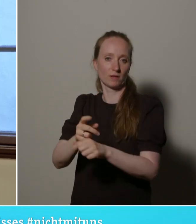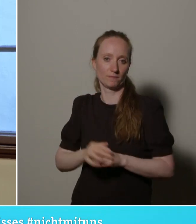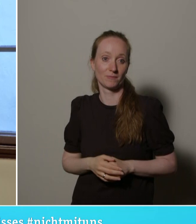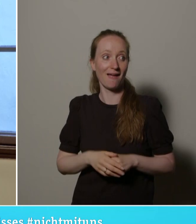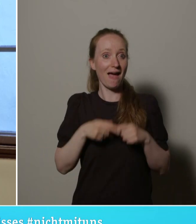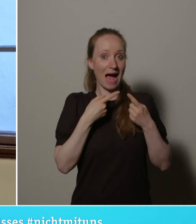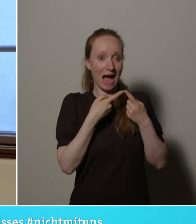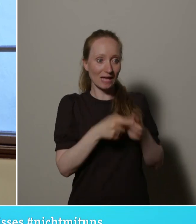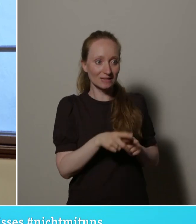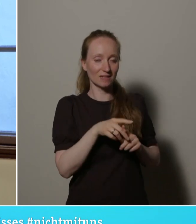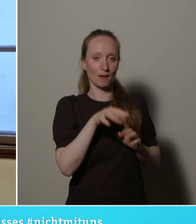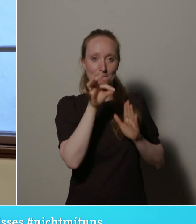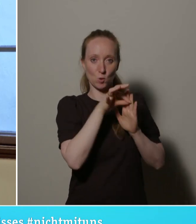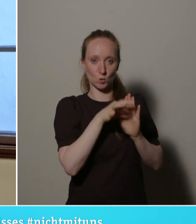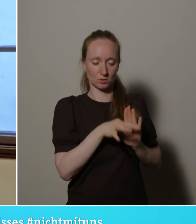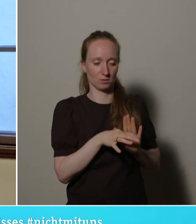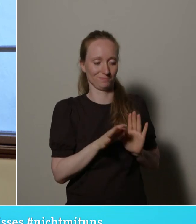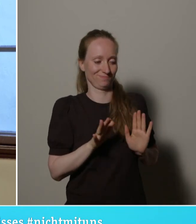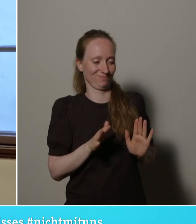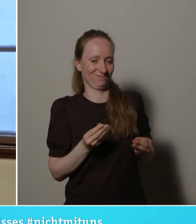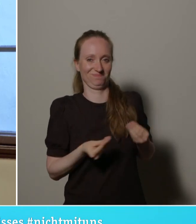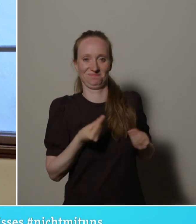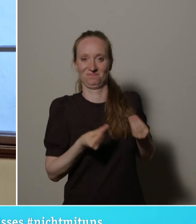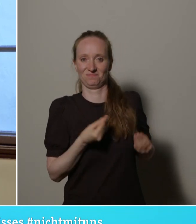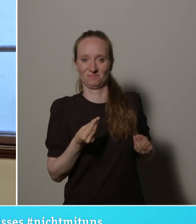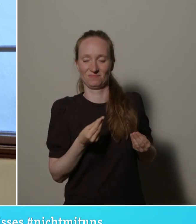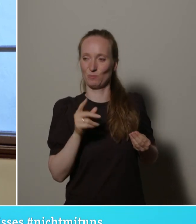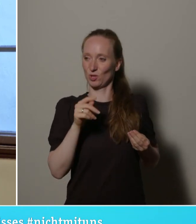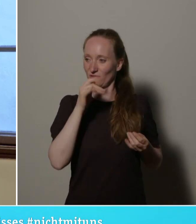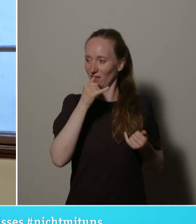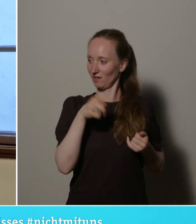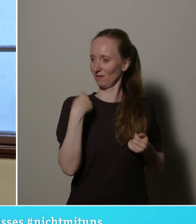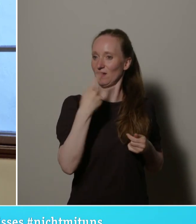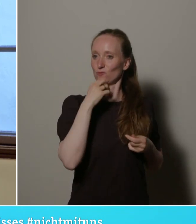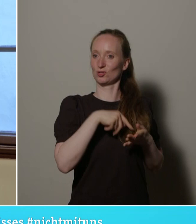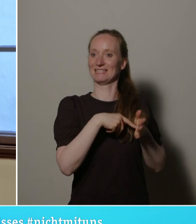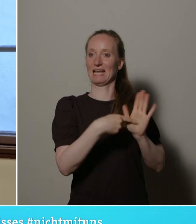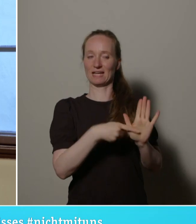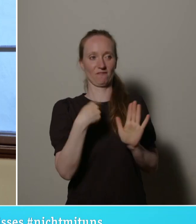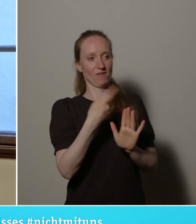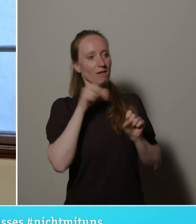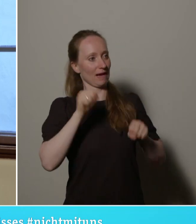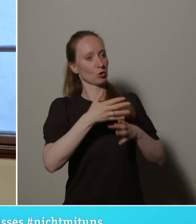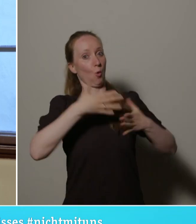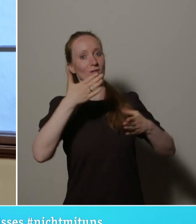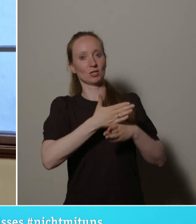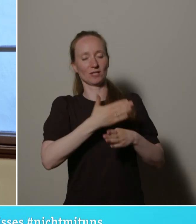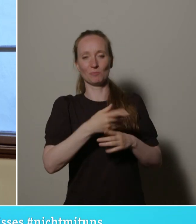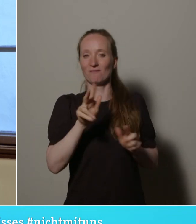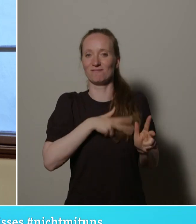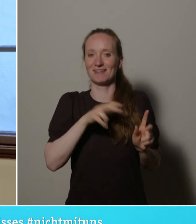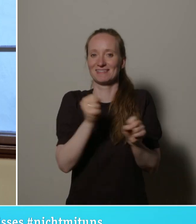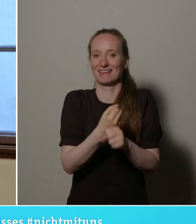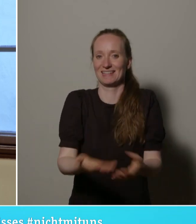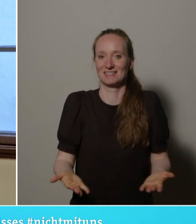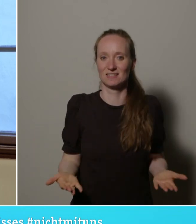ein bisschen Schaulaufen, als könnten wir hier an dieser Stelle das große Rad drehen. Das können wir an dieser Stelle nicht. Wir sollten froh sein, wenn